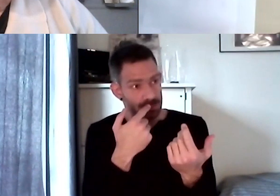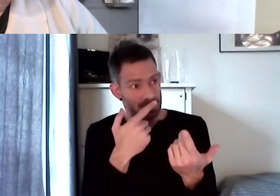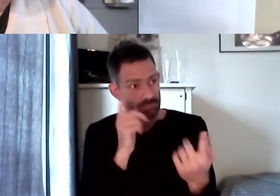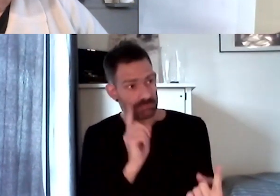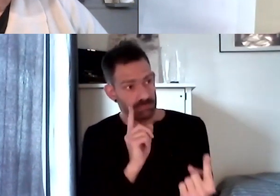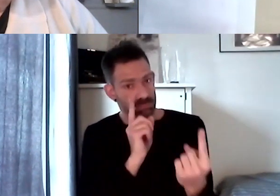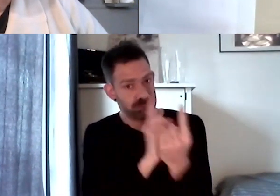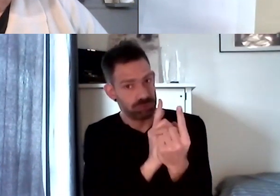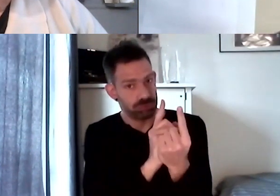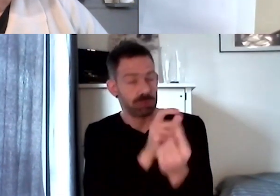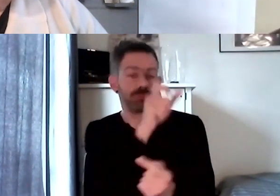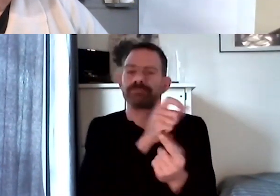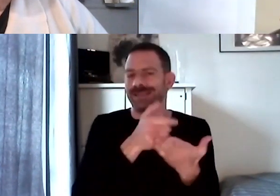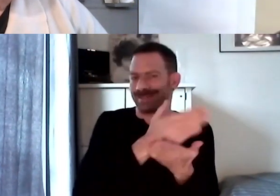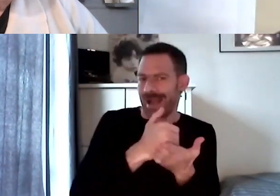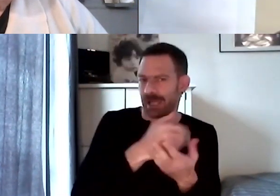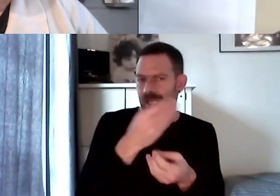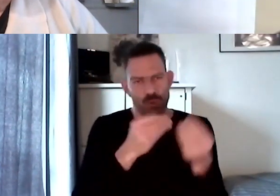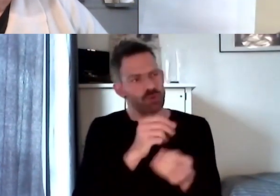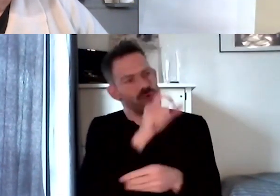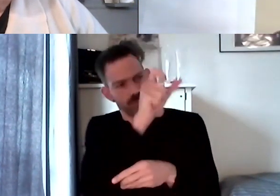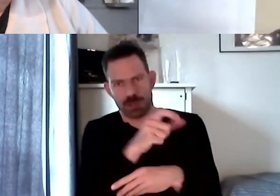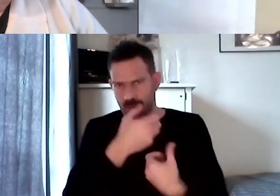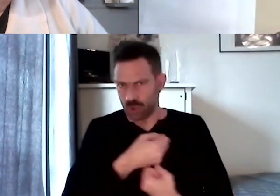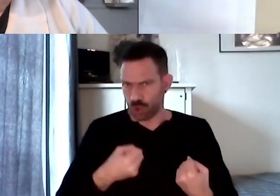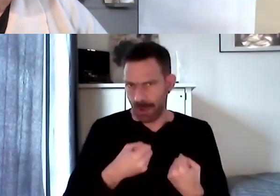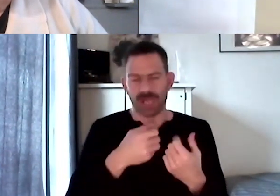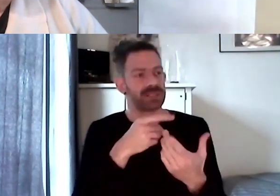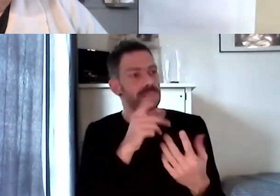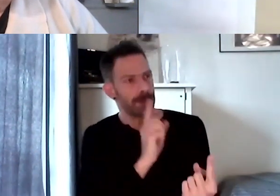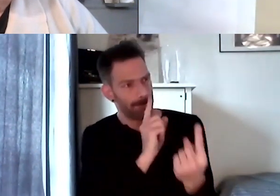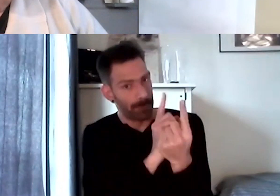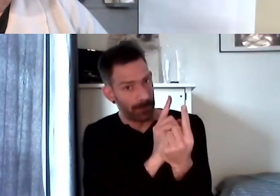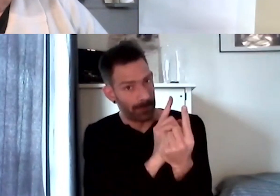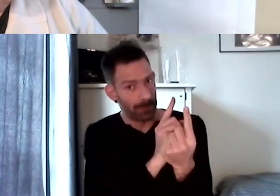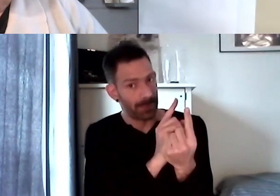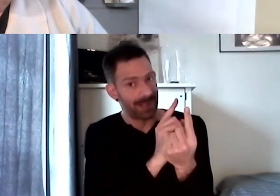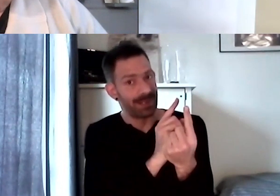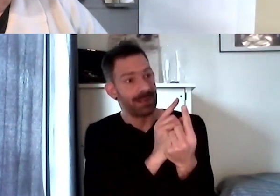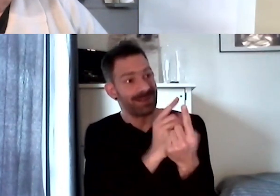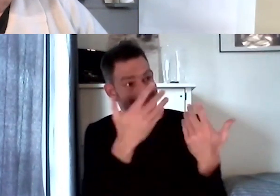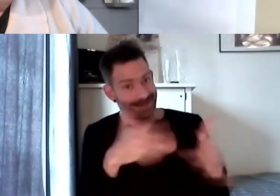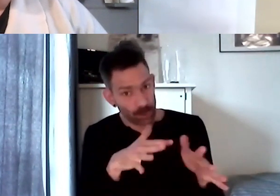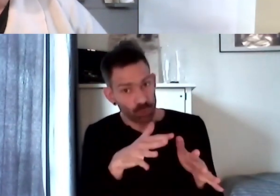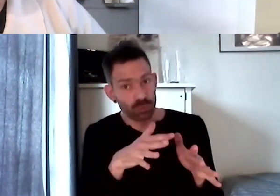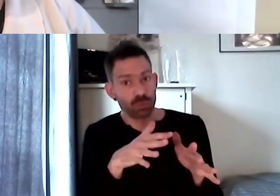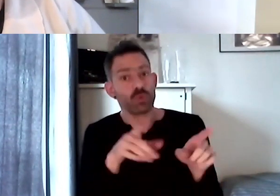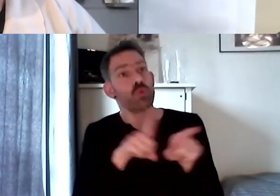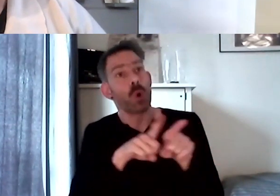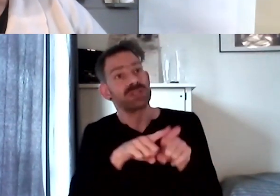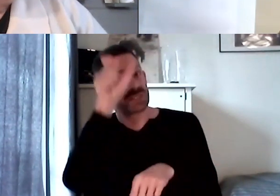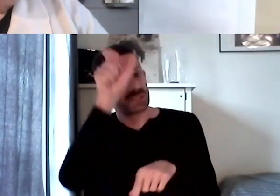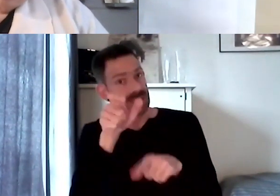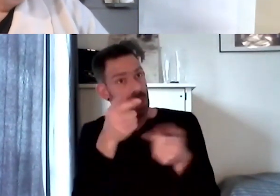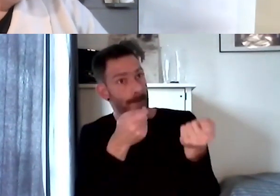avec le demandeur d'emploi, puisque j'ai eu une question à ce niveau-là, ou est-ce que tu vas aussi embarquer le manager Ah non. ou